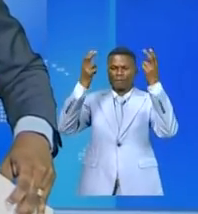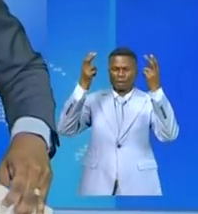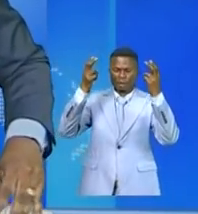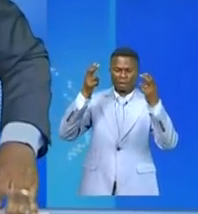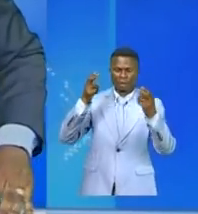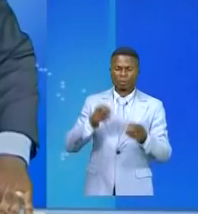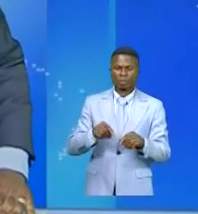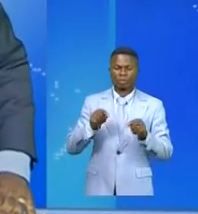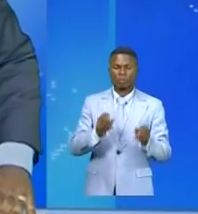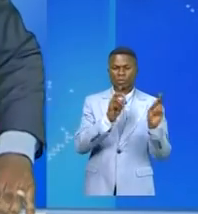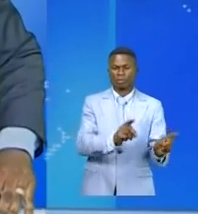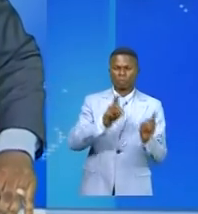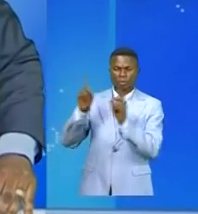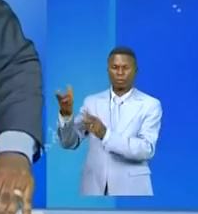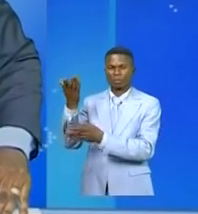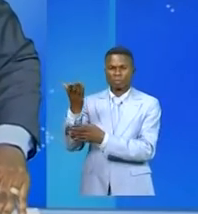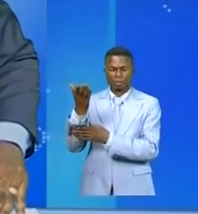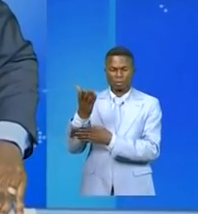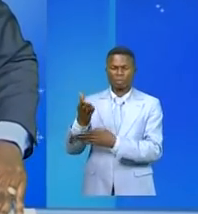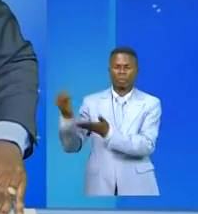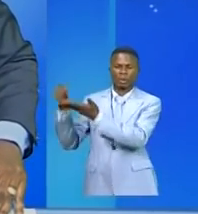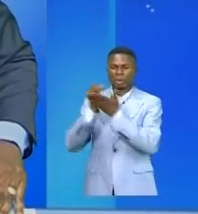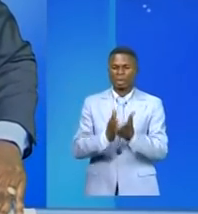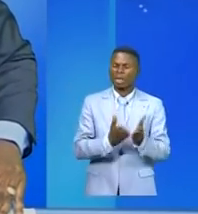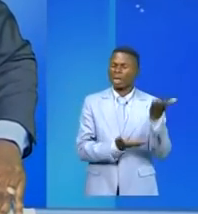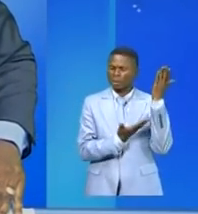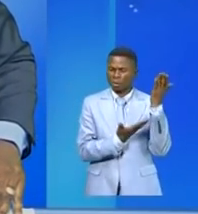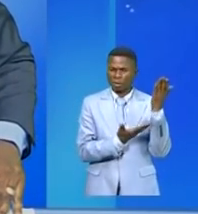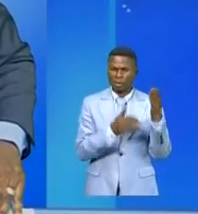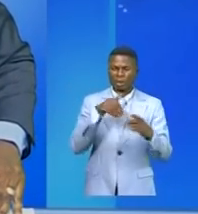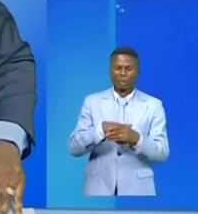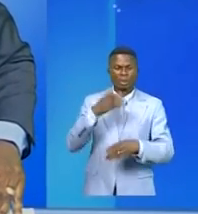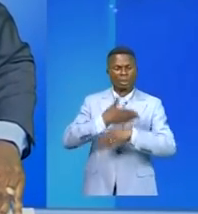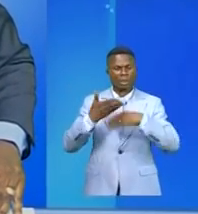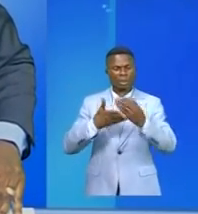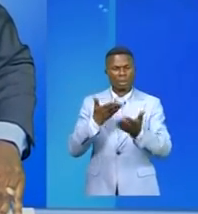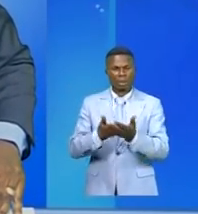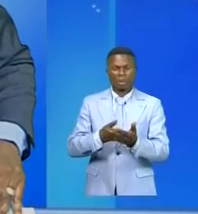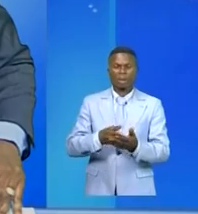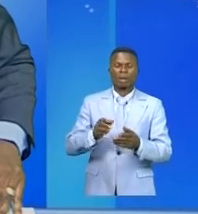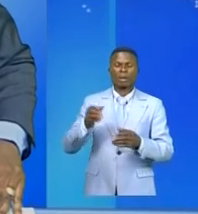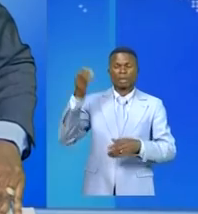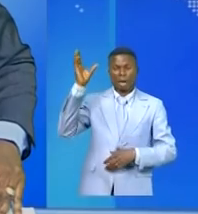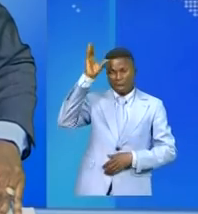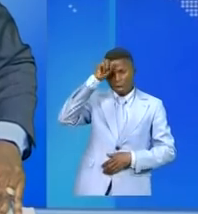à une ville, cette mutation fait appel à un investissement considérable dans les infrastructures. Bulungu dans les Kwilu s'apprête à porter son